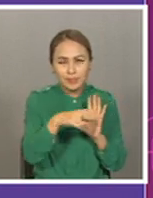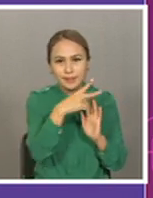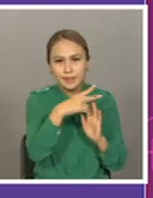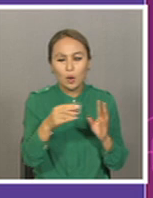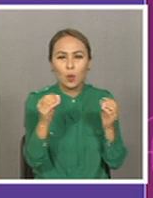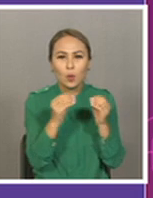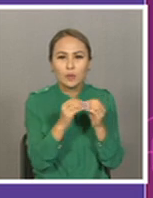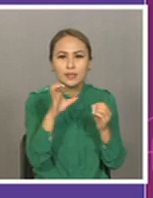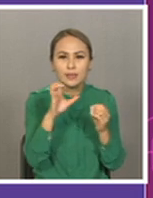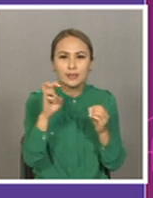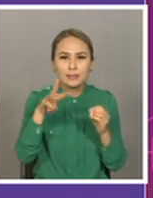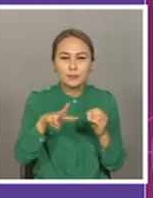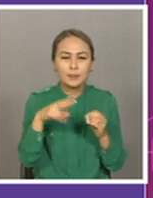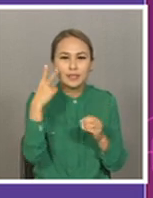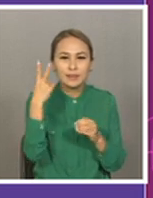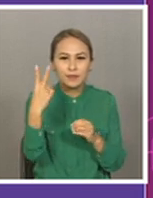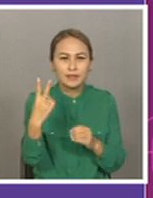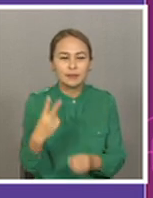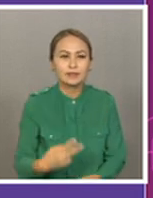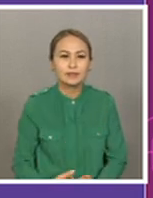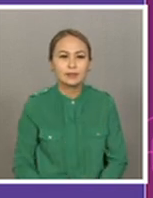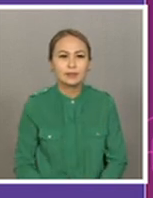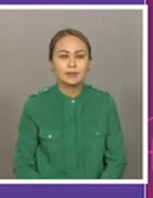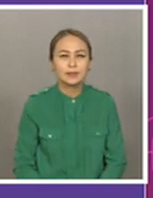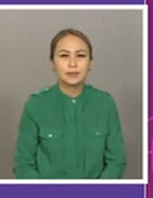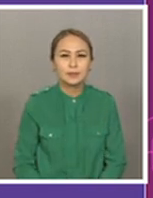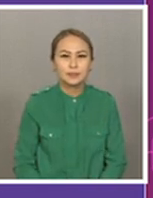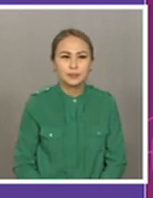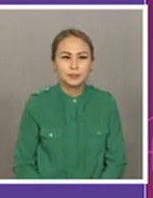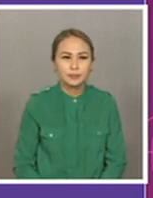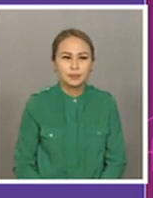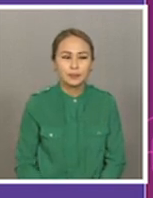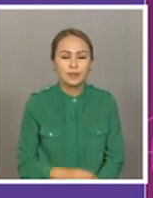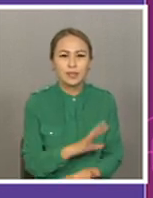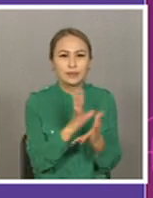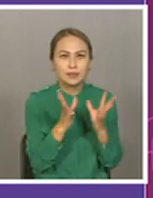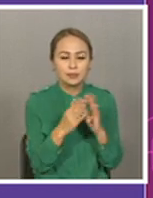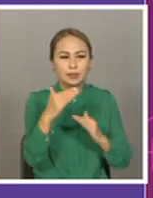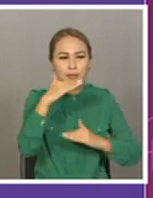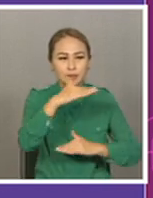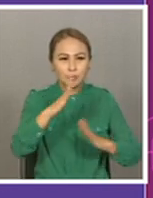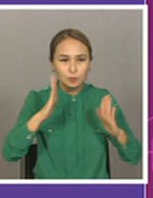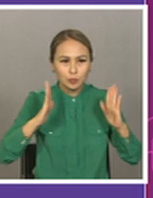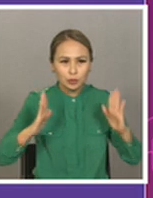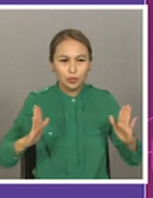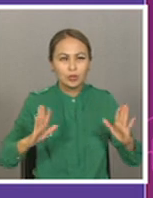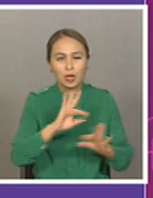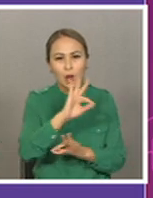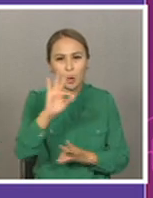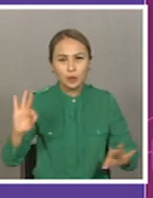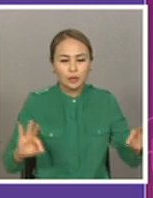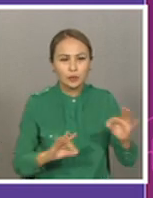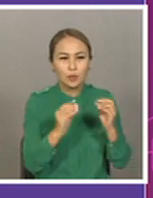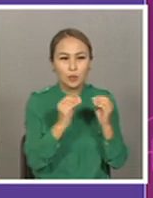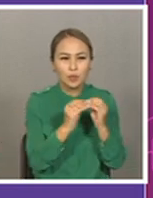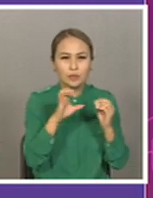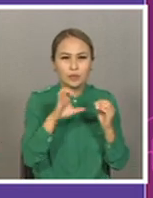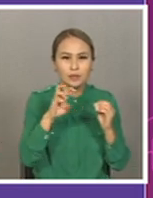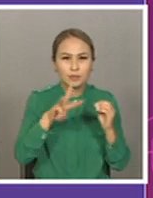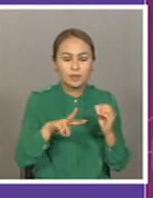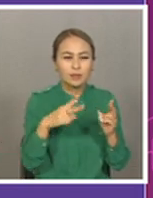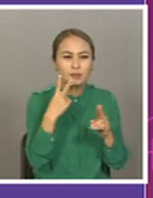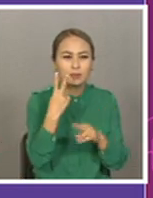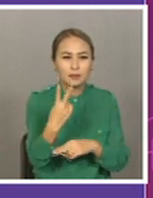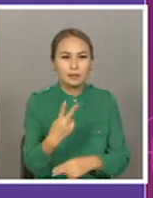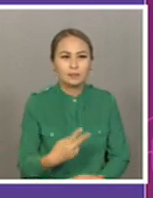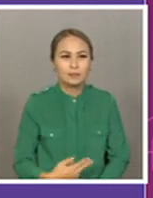мәні 10 квадрат сантиметрге тең. Демек, тік төрт бұрыштың ауданы 10 квадрат сантиметр